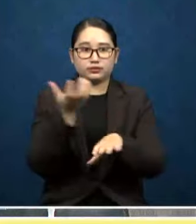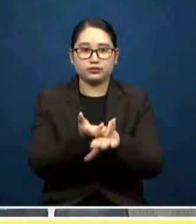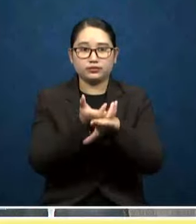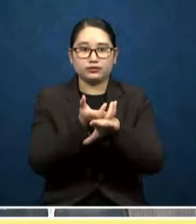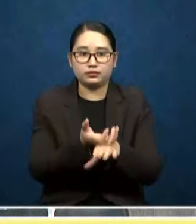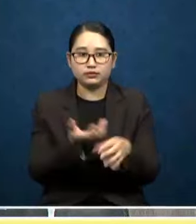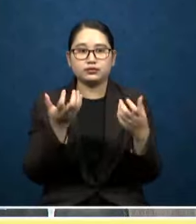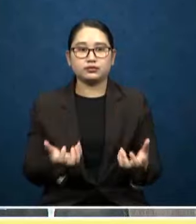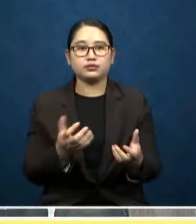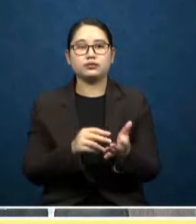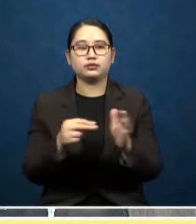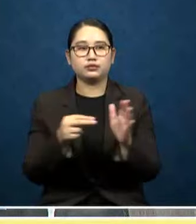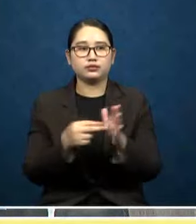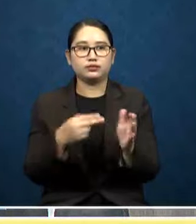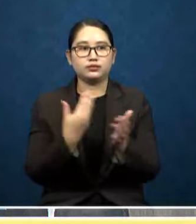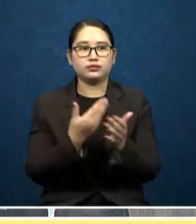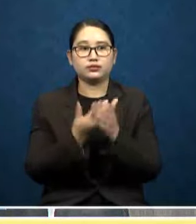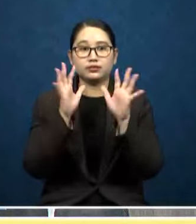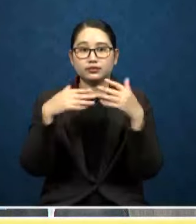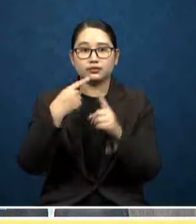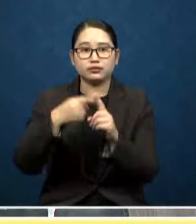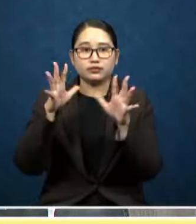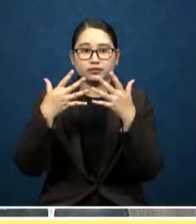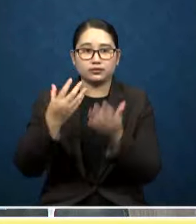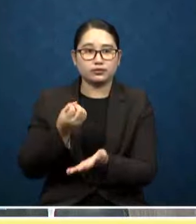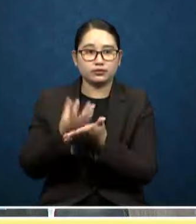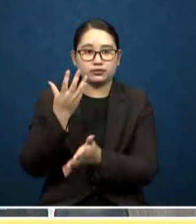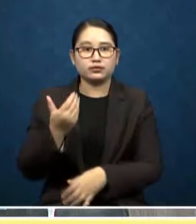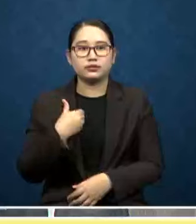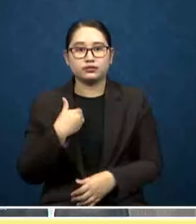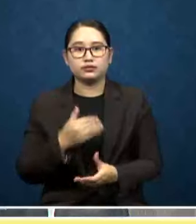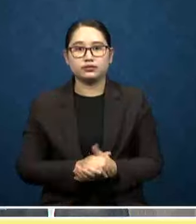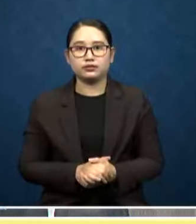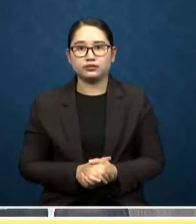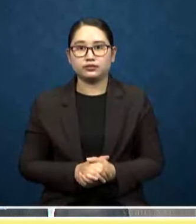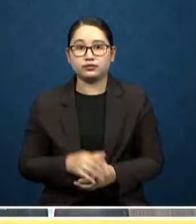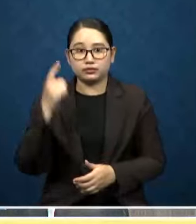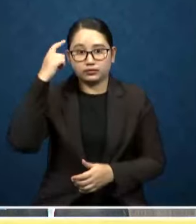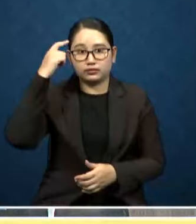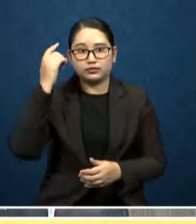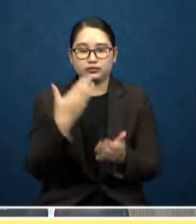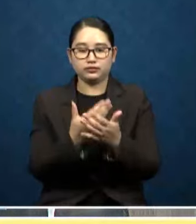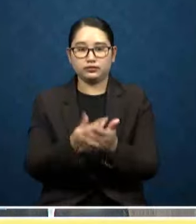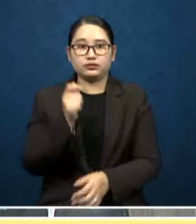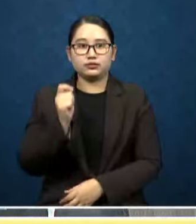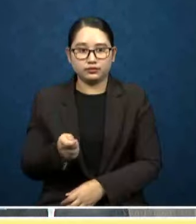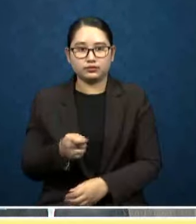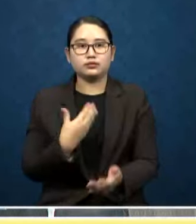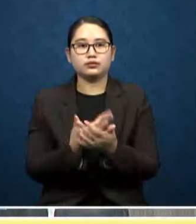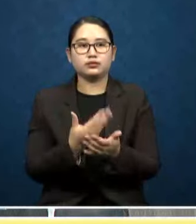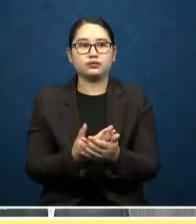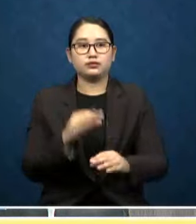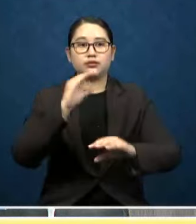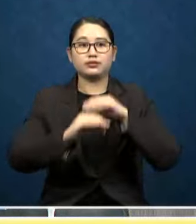มาเนี่ยมันได้กำไรมากกว่าคุ้มค่ามหาศาลท่านประธานทราบมั้ยครับเวลาเประมูลงานก่อ